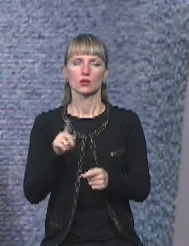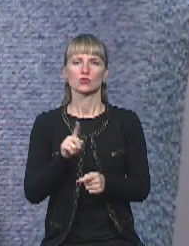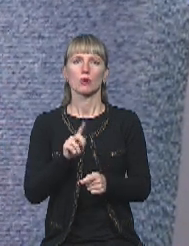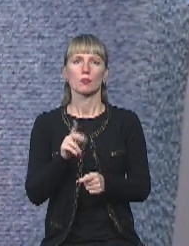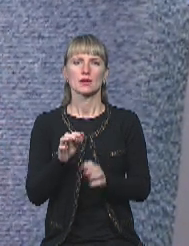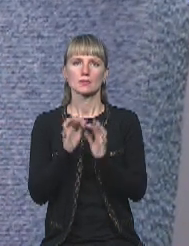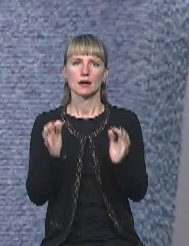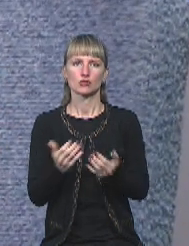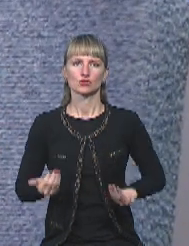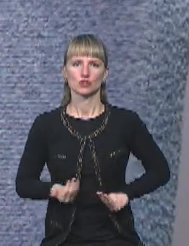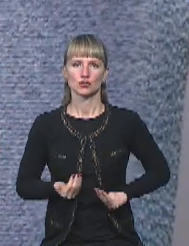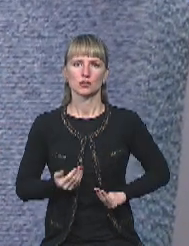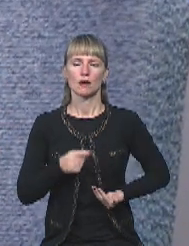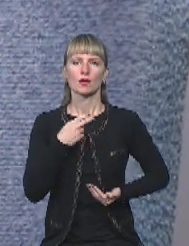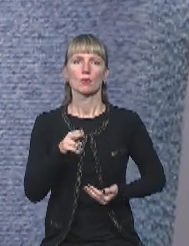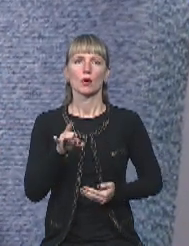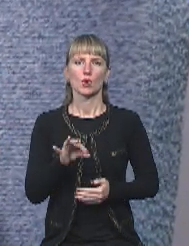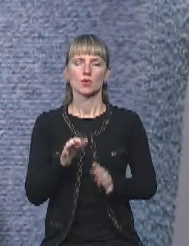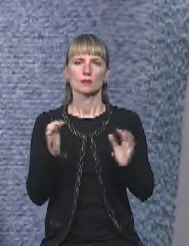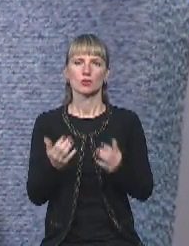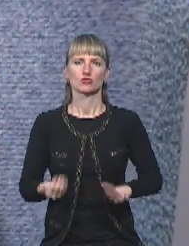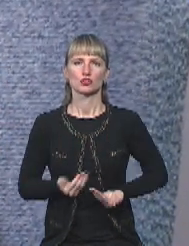зберегти життя, йдеться про збереження життів